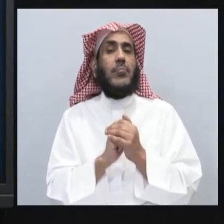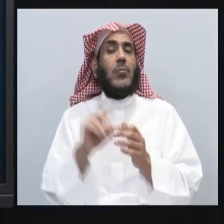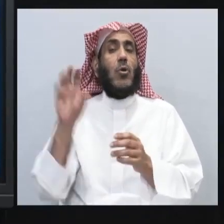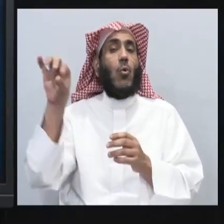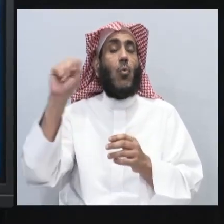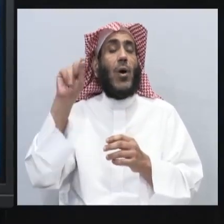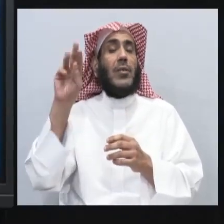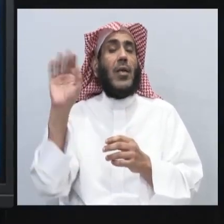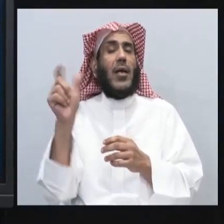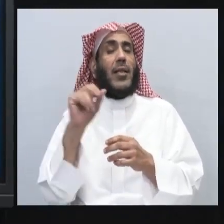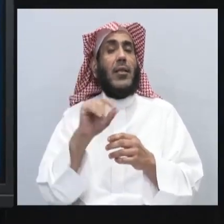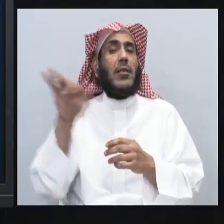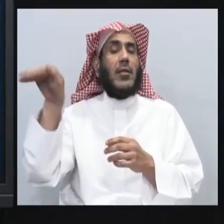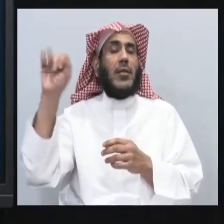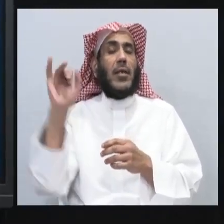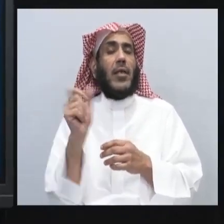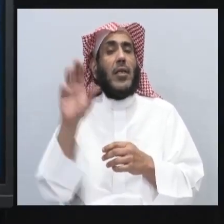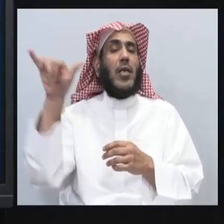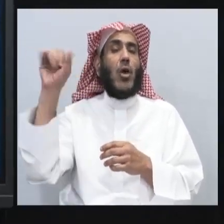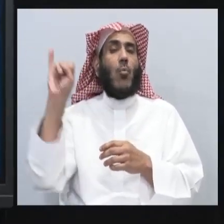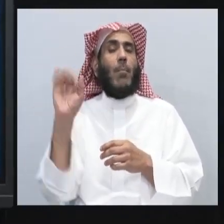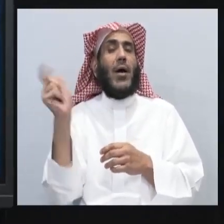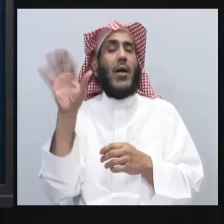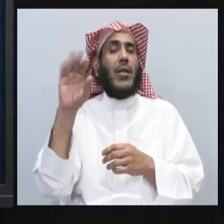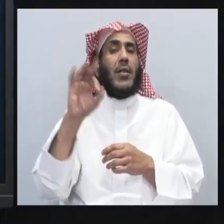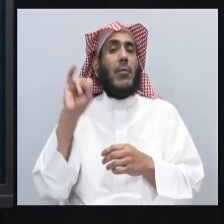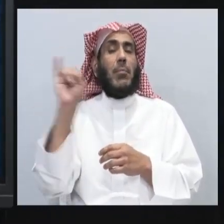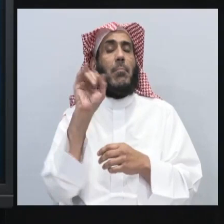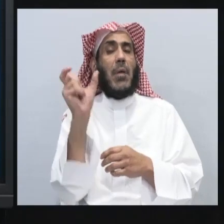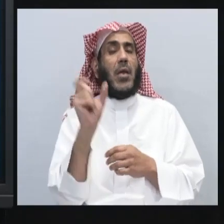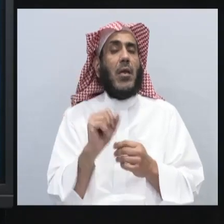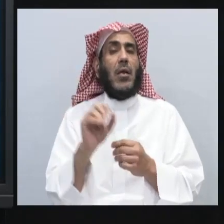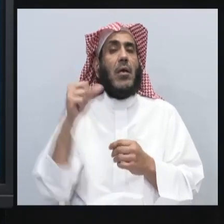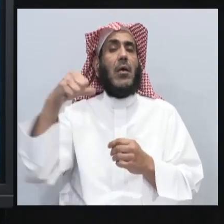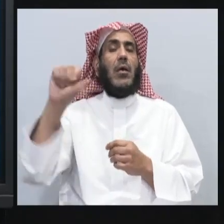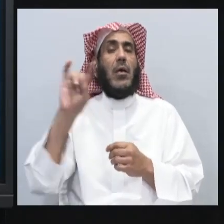وقتئذ، حينئذ، يومئذ، ممن،